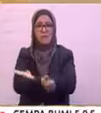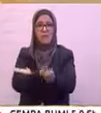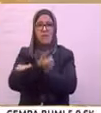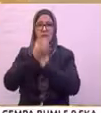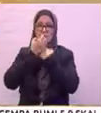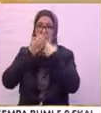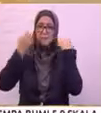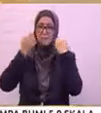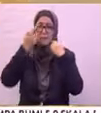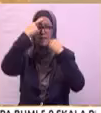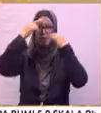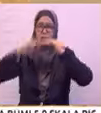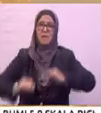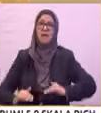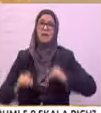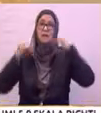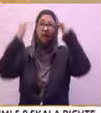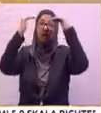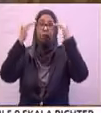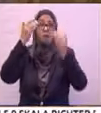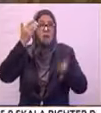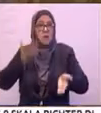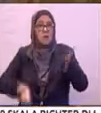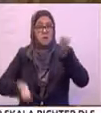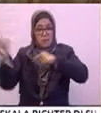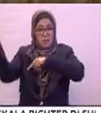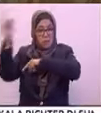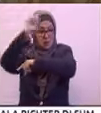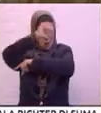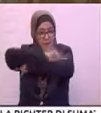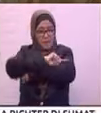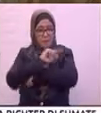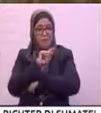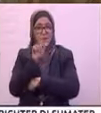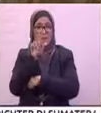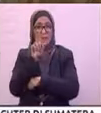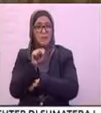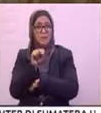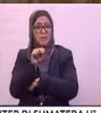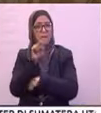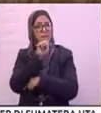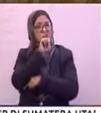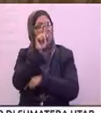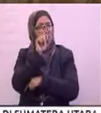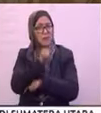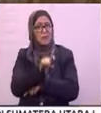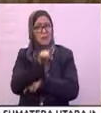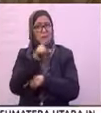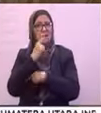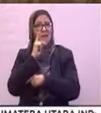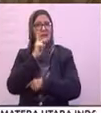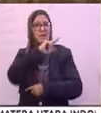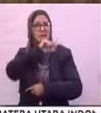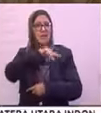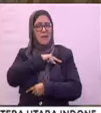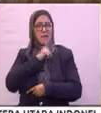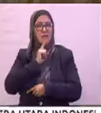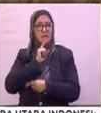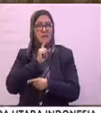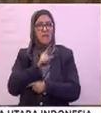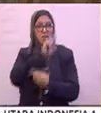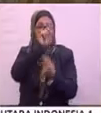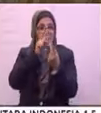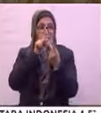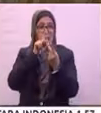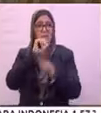ke peringkat tertinggi. Mungkinkah satu hari nanti, Tun, ini soalan cepu muas, saya perlu pandangan peribadi Tun, realistik atau tidak kita